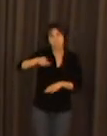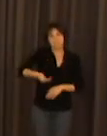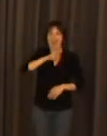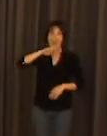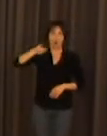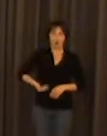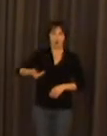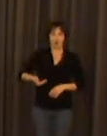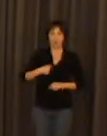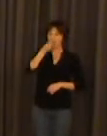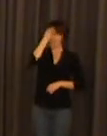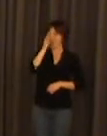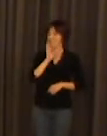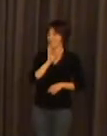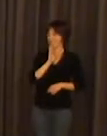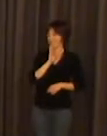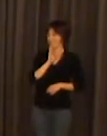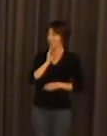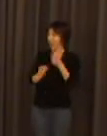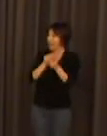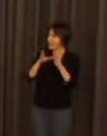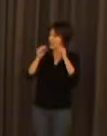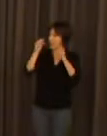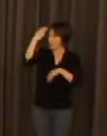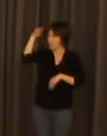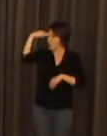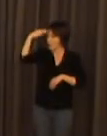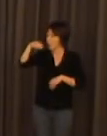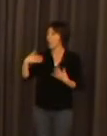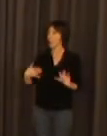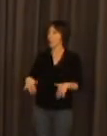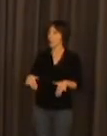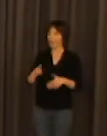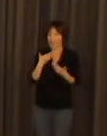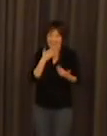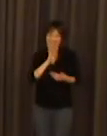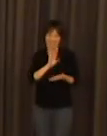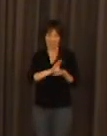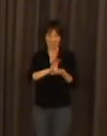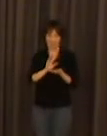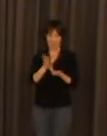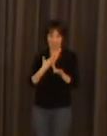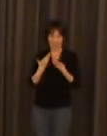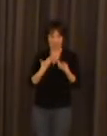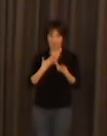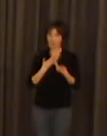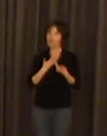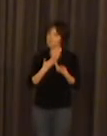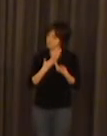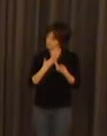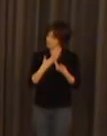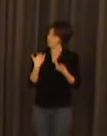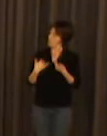crec que el que fa la Universitat Pompeu Fabra amb aquest curs de formació és,